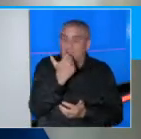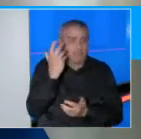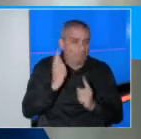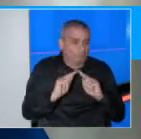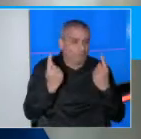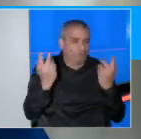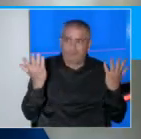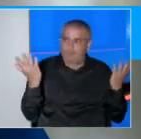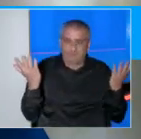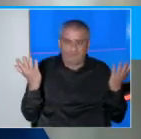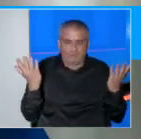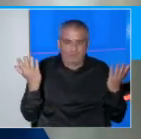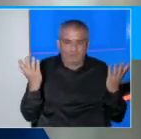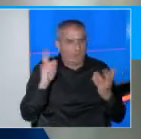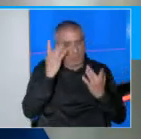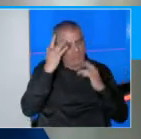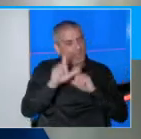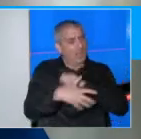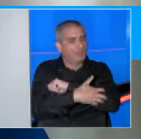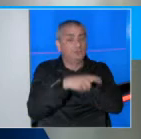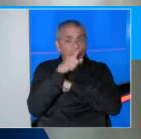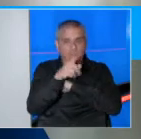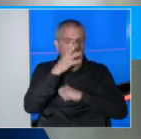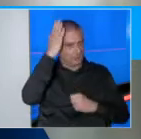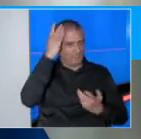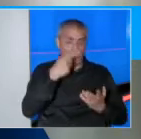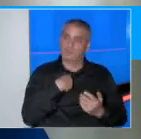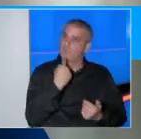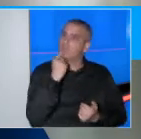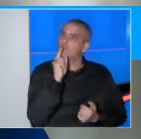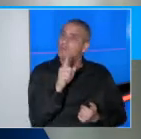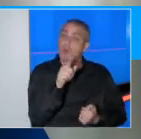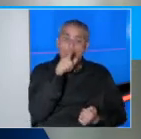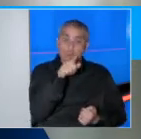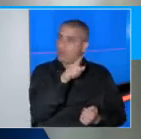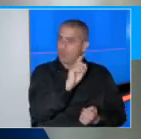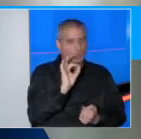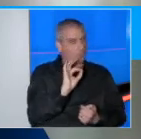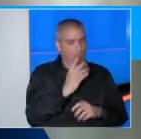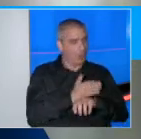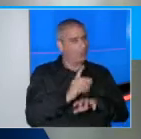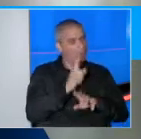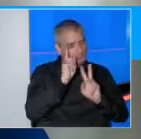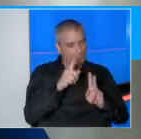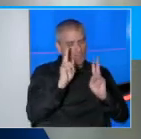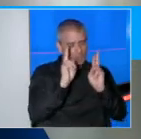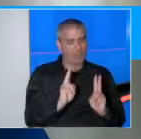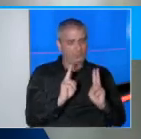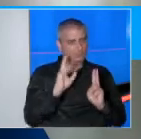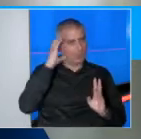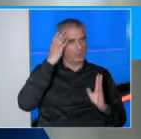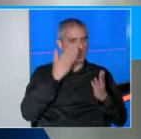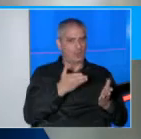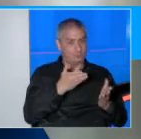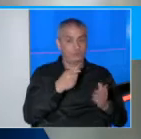משונה שבוודאי לא ידאג לשכבות החלשות, זה נפתלי בנט. ולכן אני אומר לך, הוא עוד לא מאוחר, והוא יכול לעצור את הטרפת הזאת,